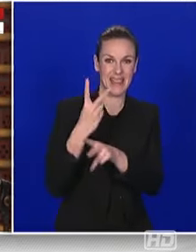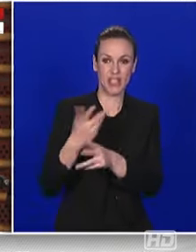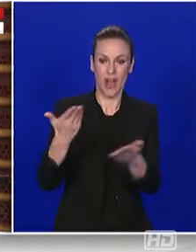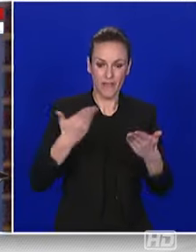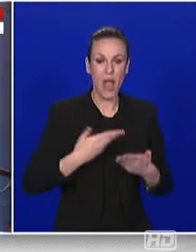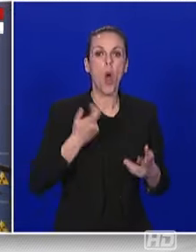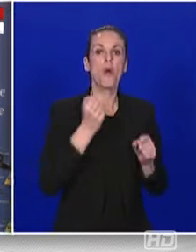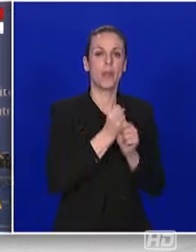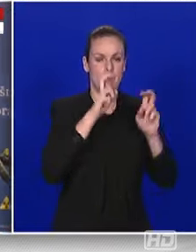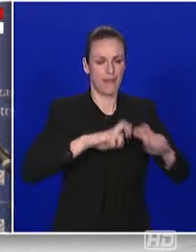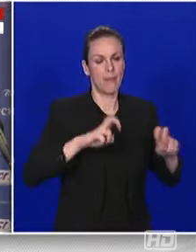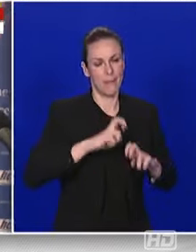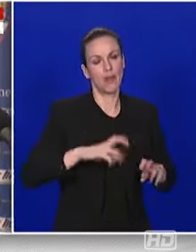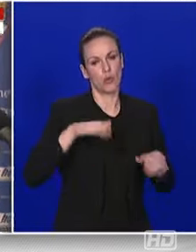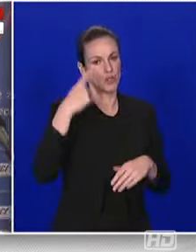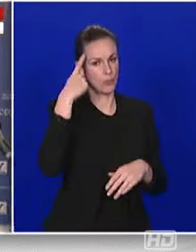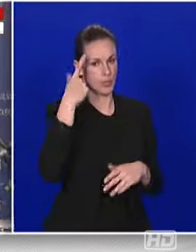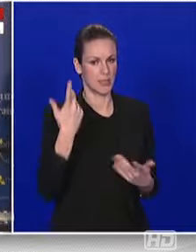analiziraju.